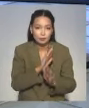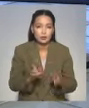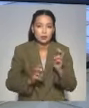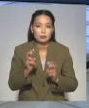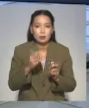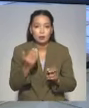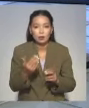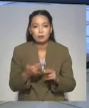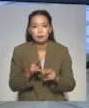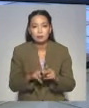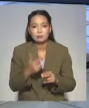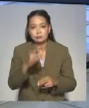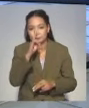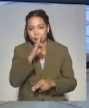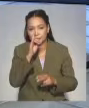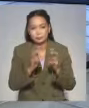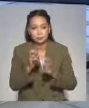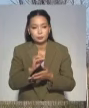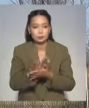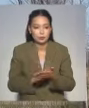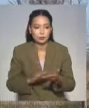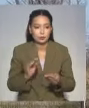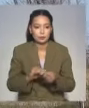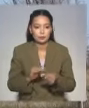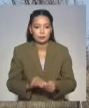есебінен мұнай өнімдерін жөнелтуді жалғастыруда.